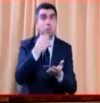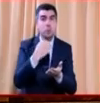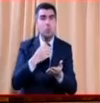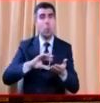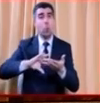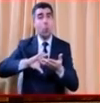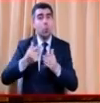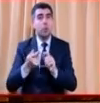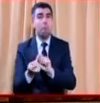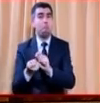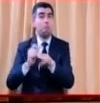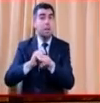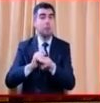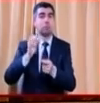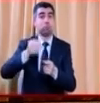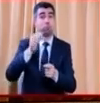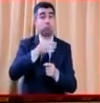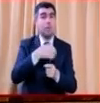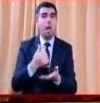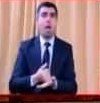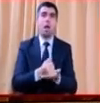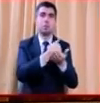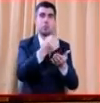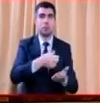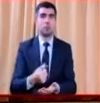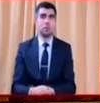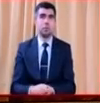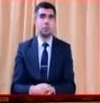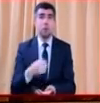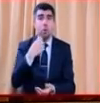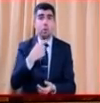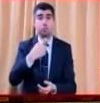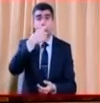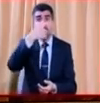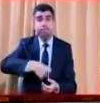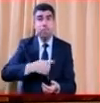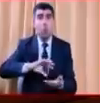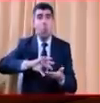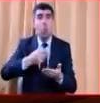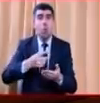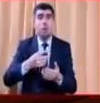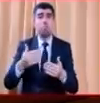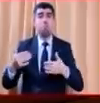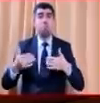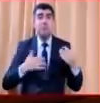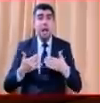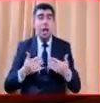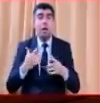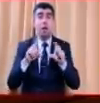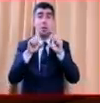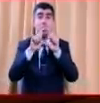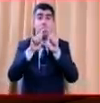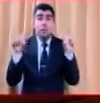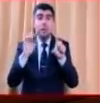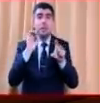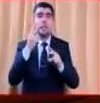افكار بالنسبه الينا مهمه. اولا هذا الفنان المغربي شعار براسه، دار له بطاقه، دار له